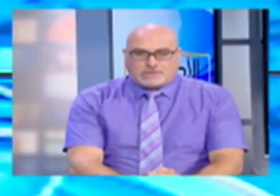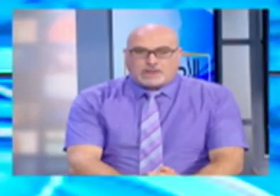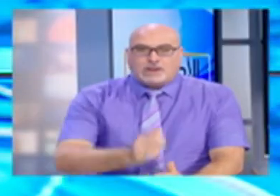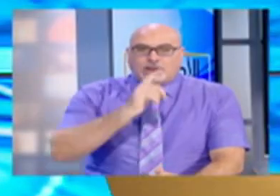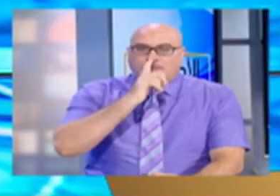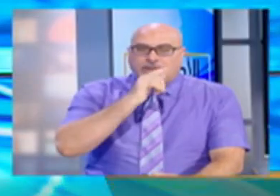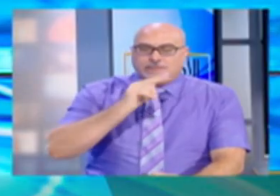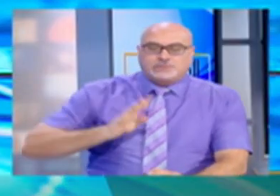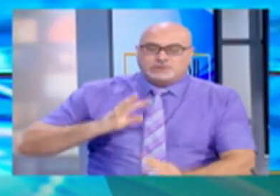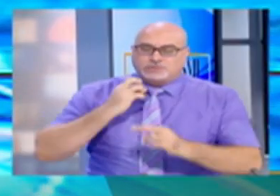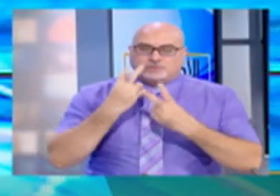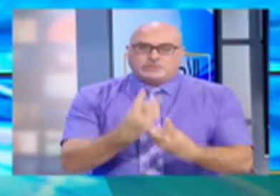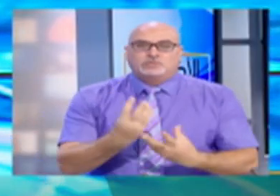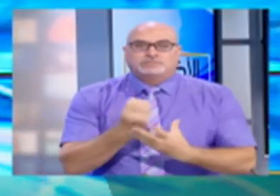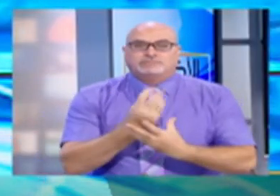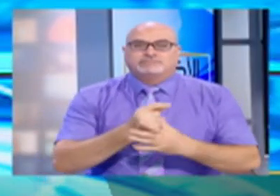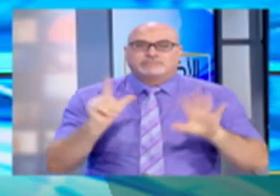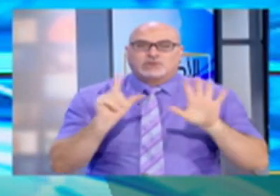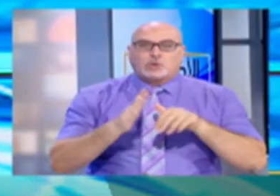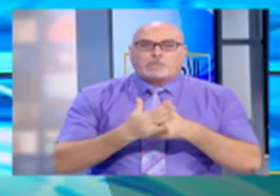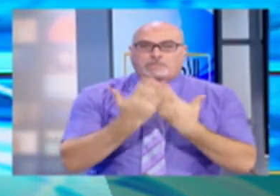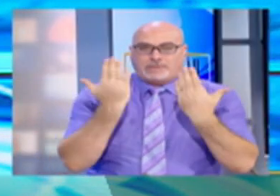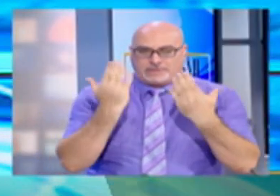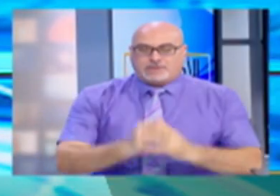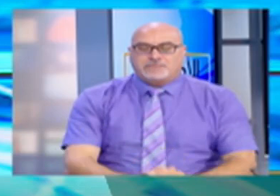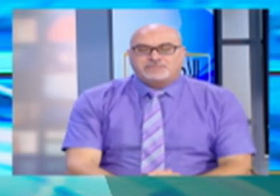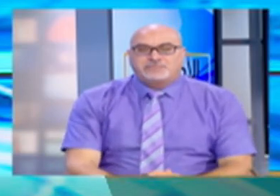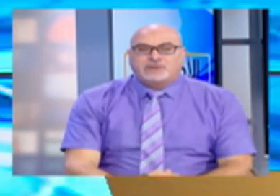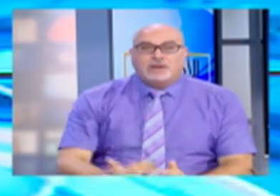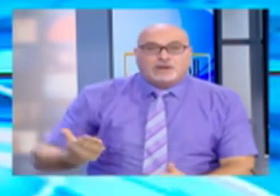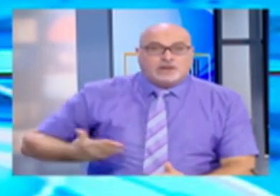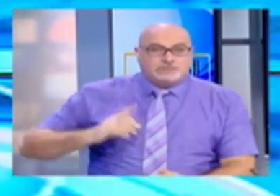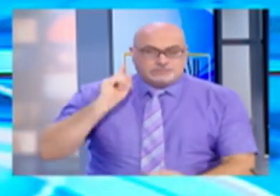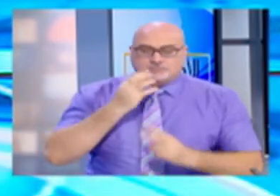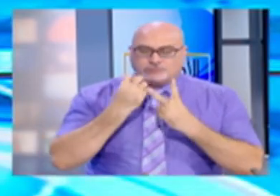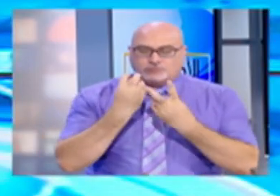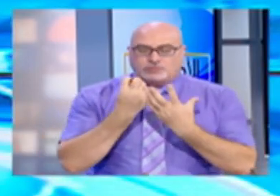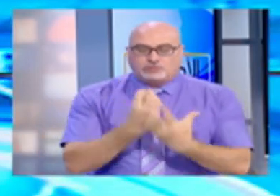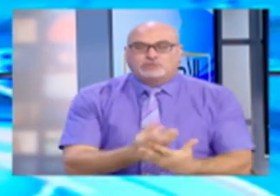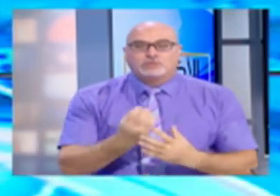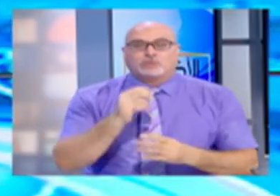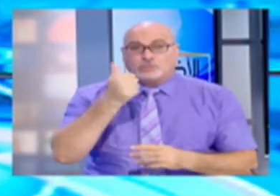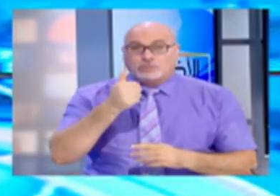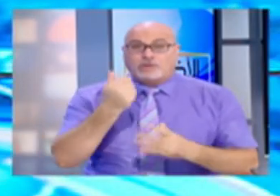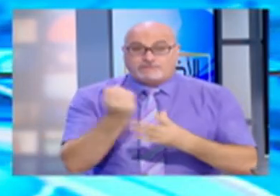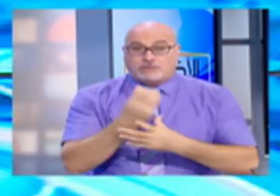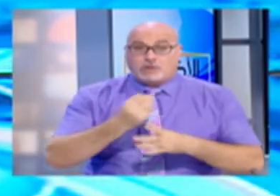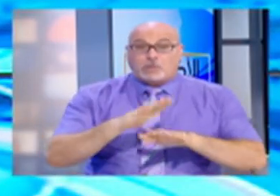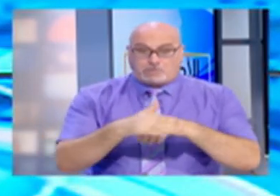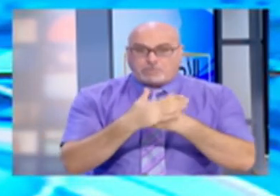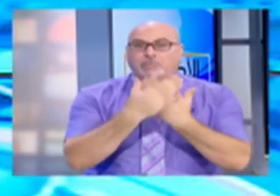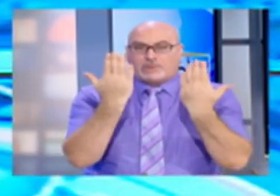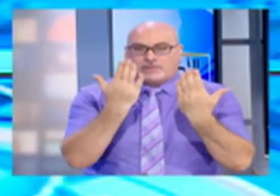السلام عليكم ورحمة الله تعالى وبركاته، أسعد الله صباحكم مشاهدينا في كل مكان، وأهلا بكم إلى أولى نشراتنا الإخبارية